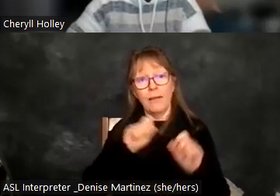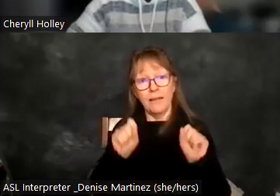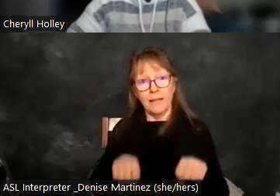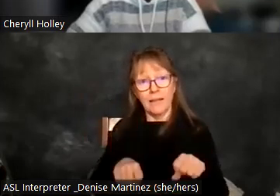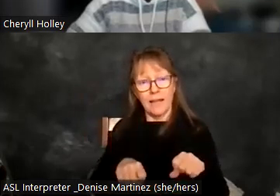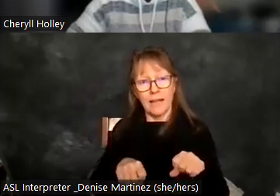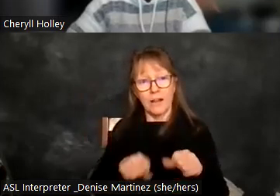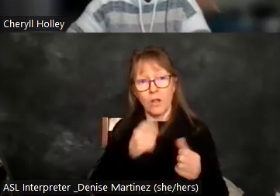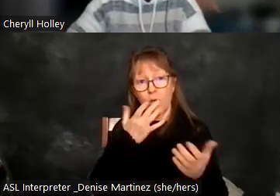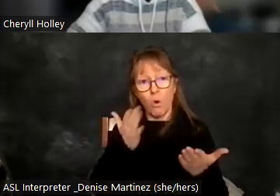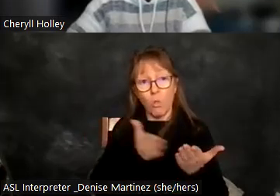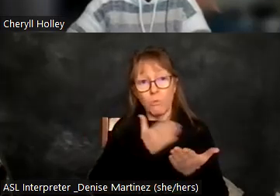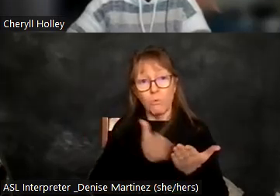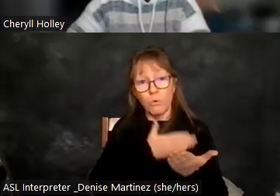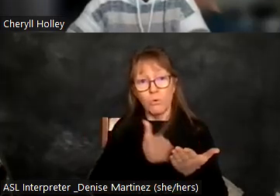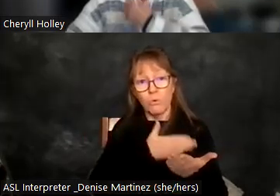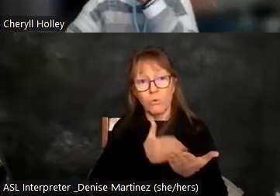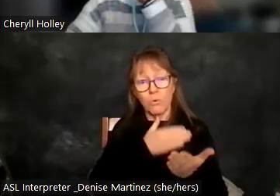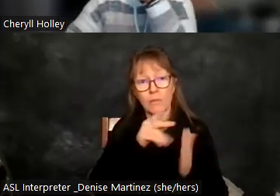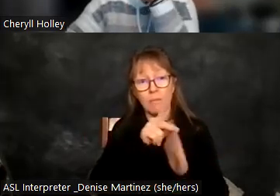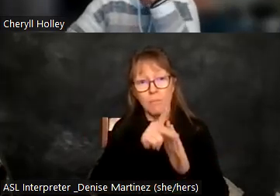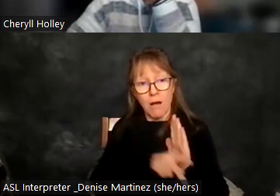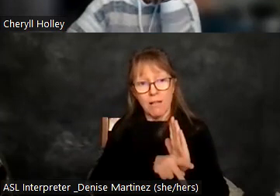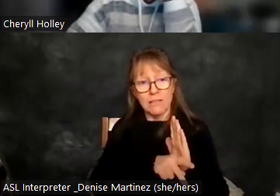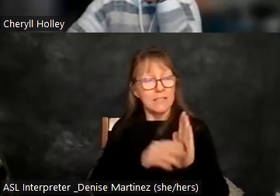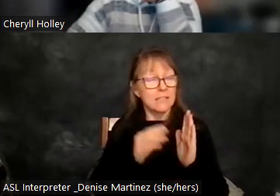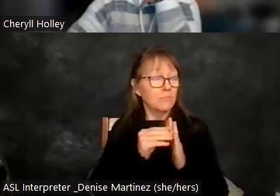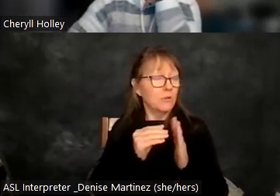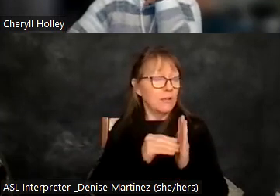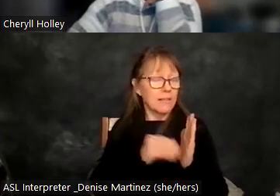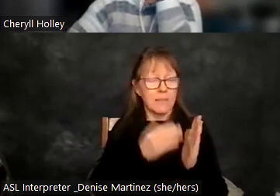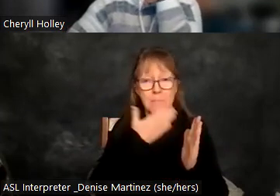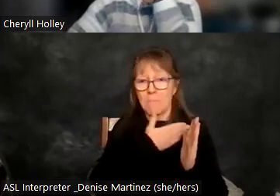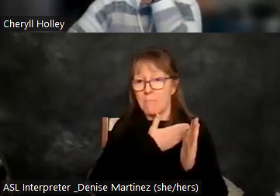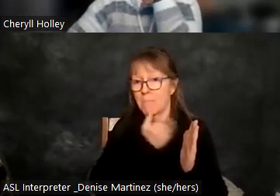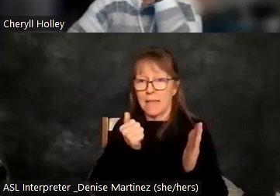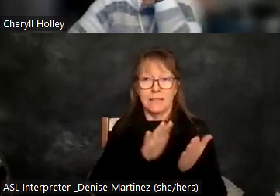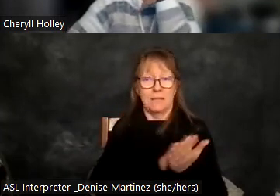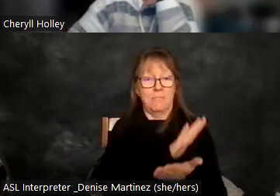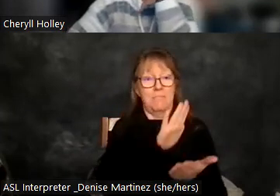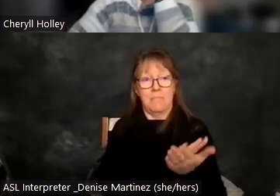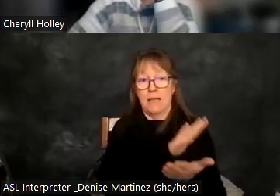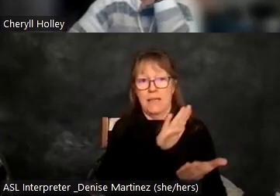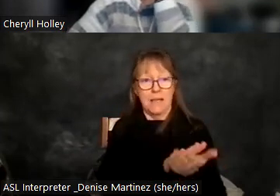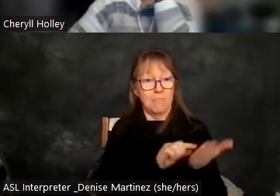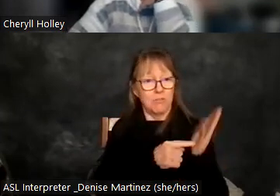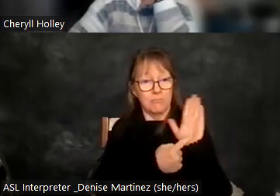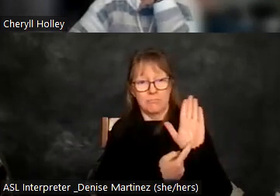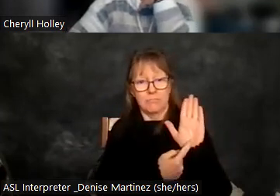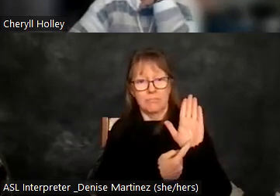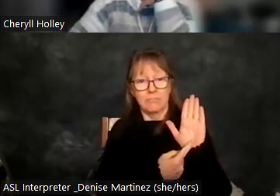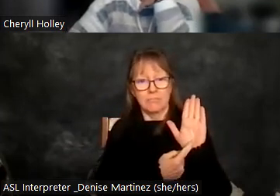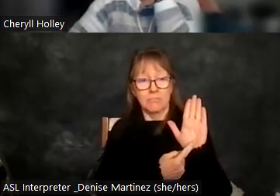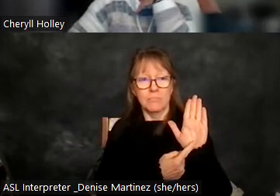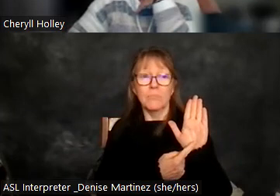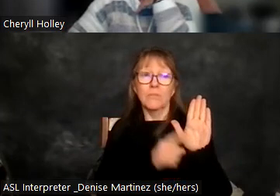euh, policies, aller vers put la this policy down on politique paper. et mettre But meilleure we also politique, need to